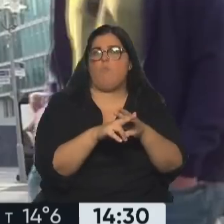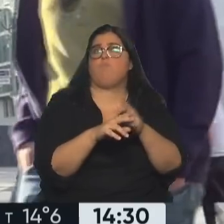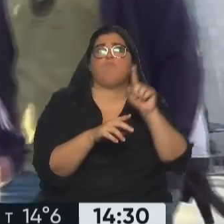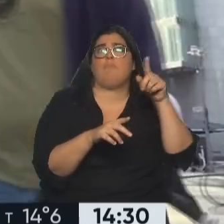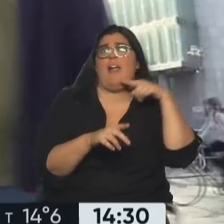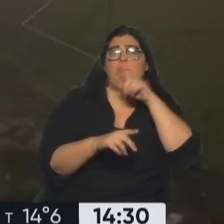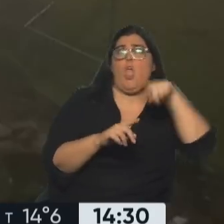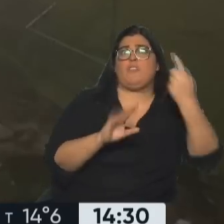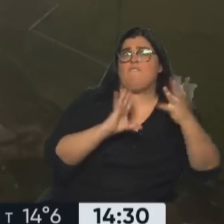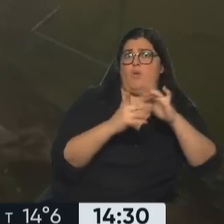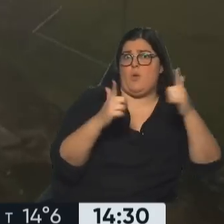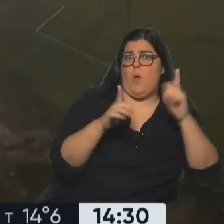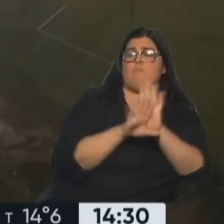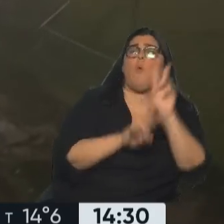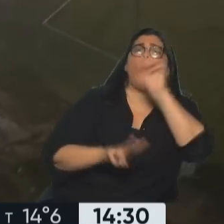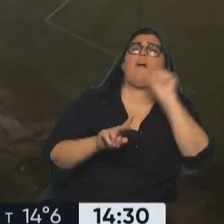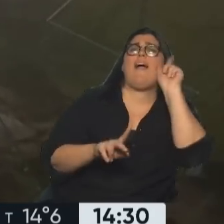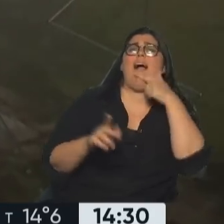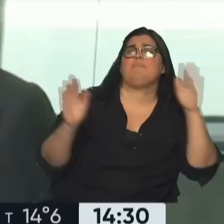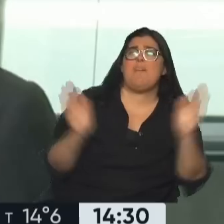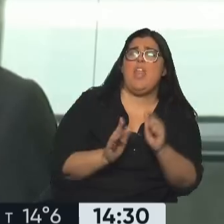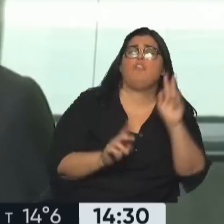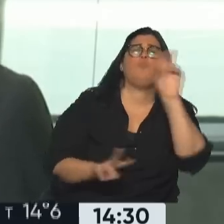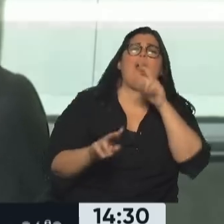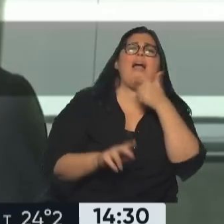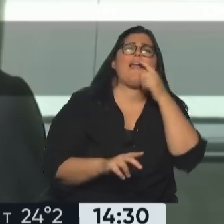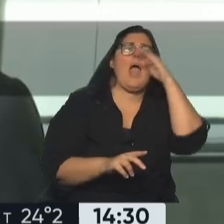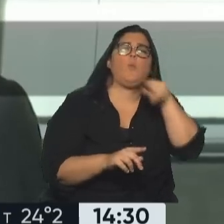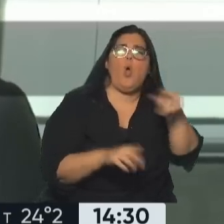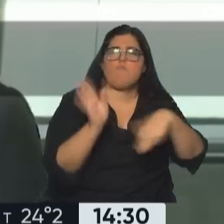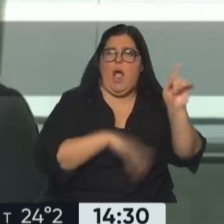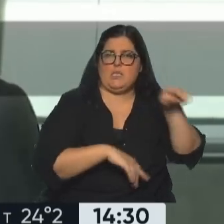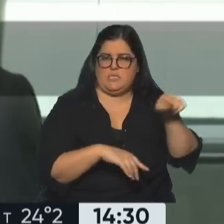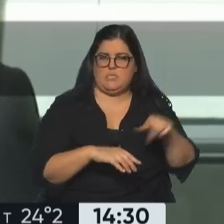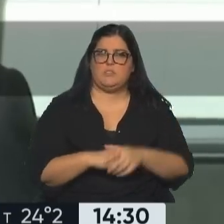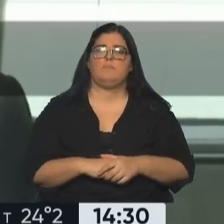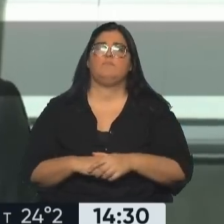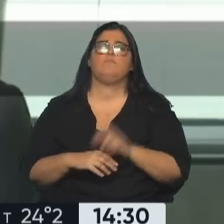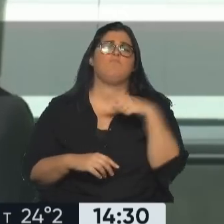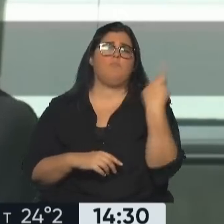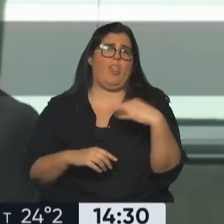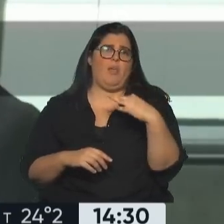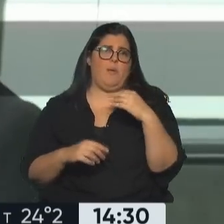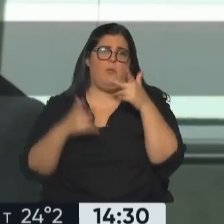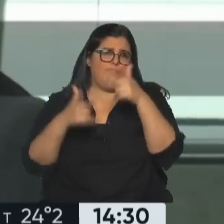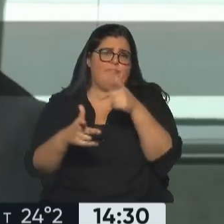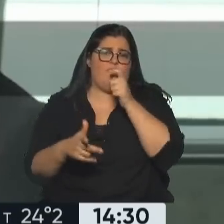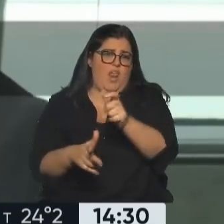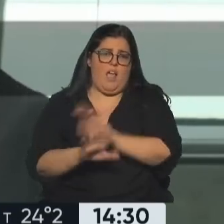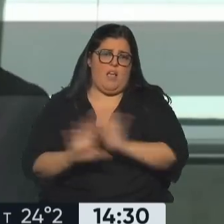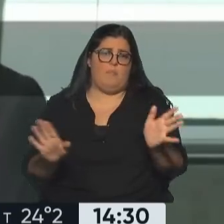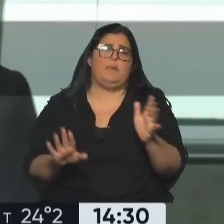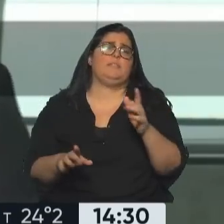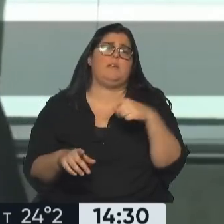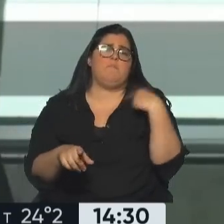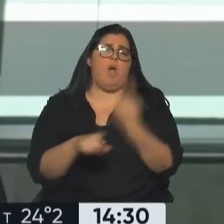momento optó por limitar el uso de gas y recurrir al carbón. Eine weitere Reduktion gibt, muss man ehrlicherweise sagen, nein, das kann man natürlich nicht ausschließen.